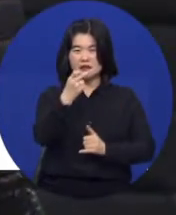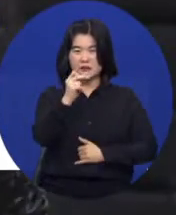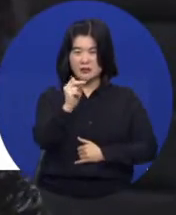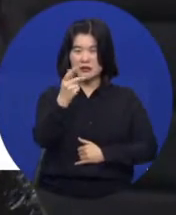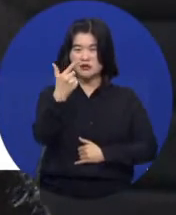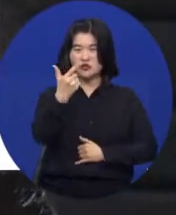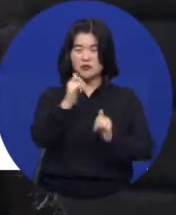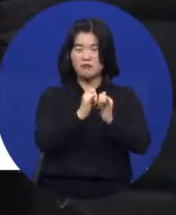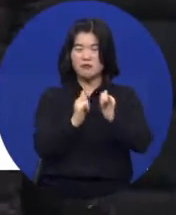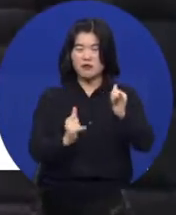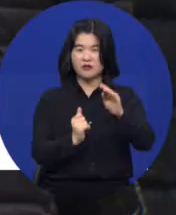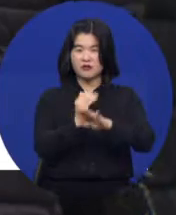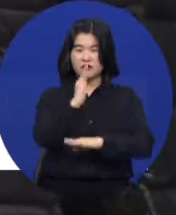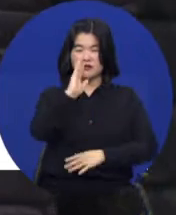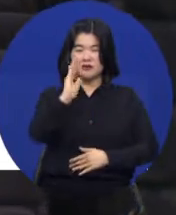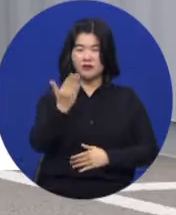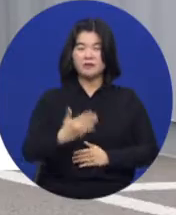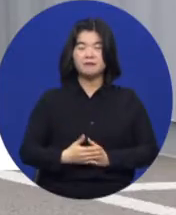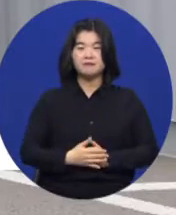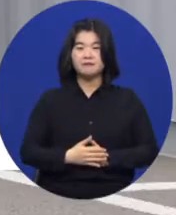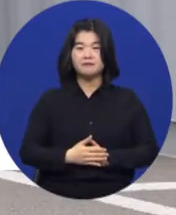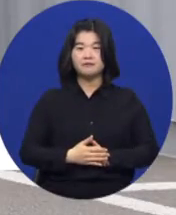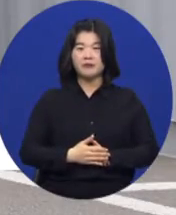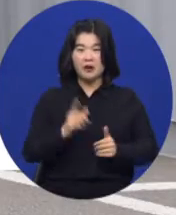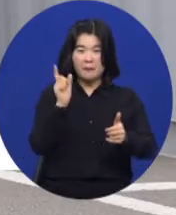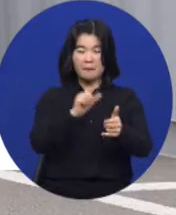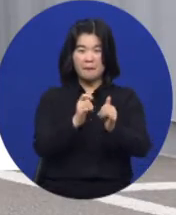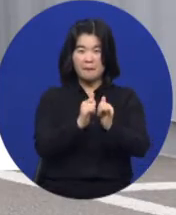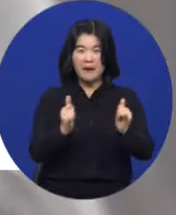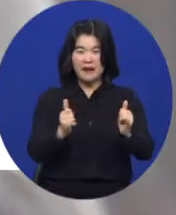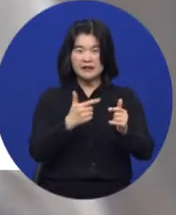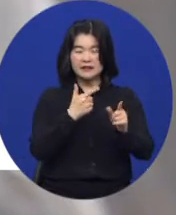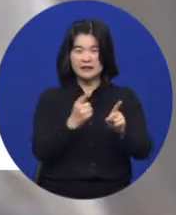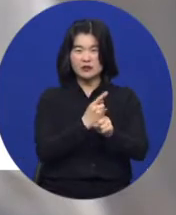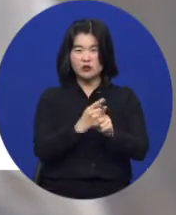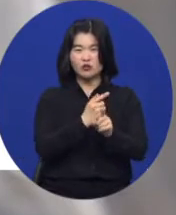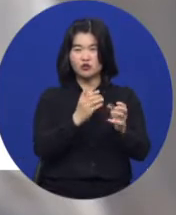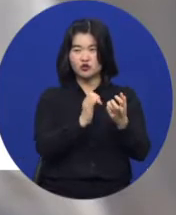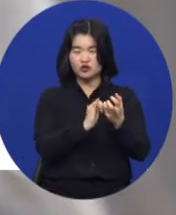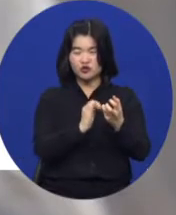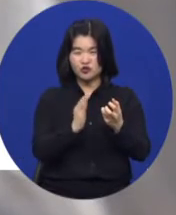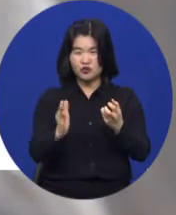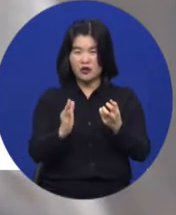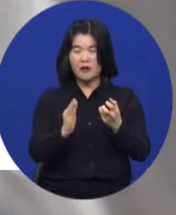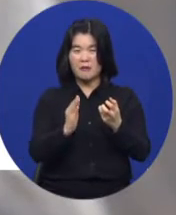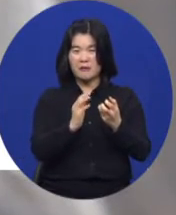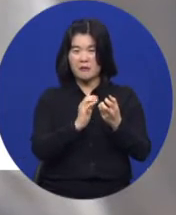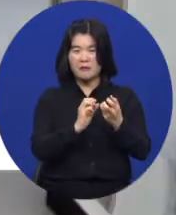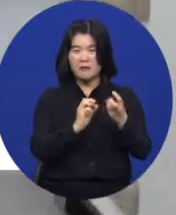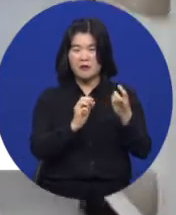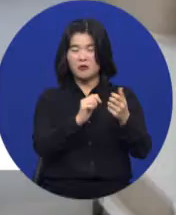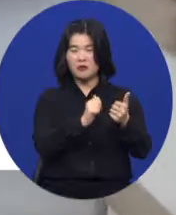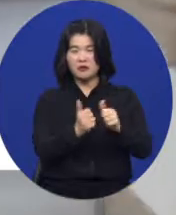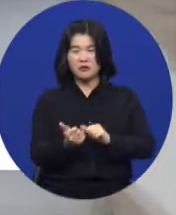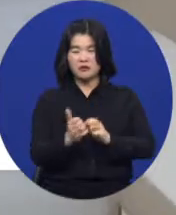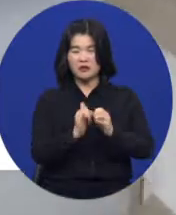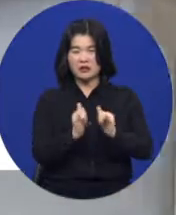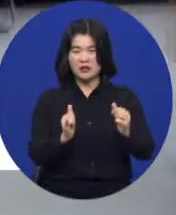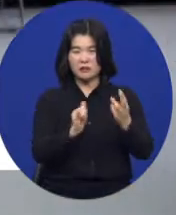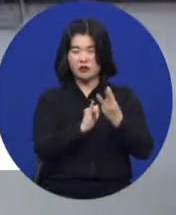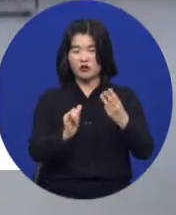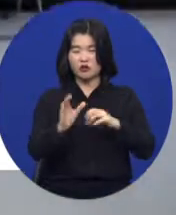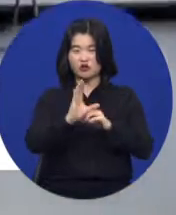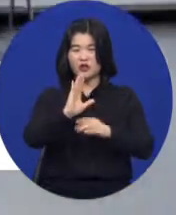6천여 명으로 늘었습니다 확진 판정을 받고 치료 중이던 80대 가 숨지는 등 확장자 3명이 숨지면서